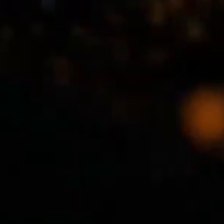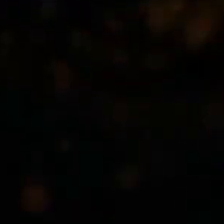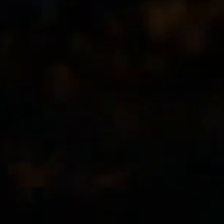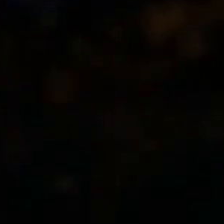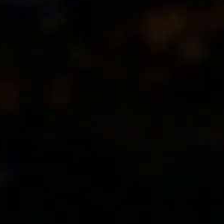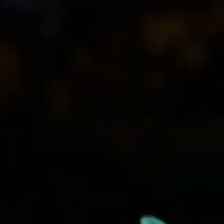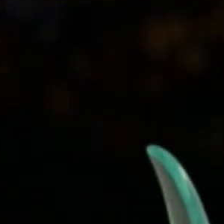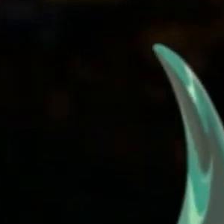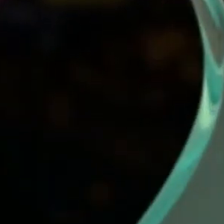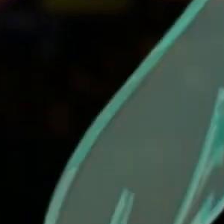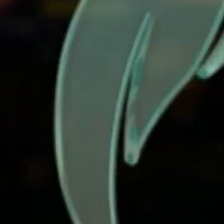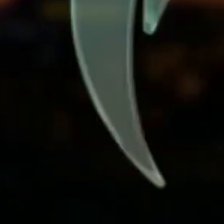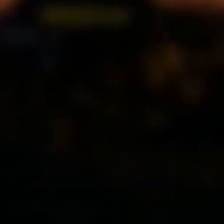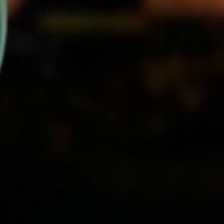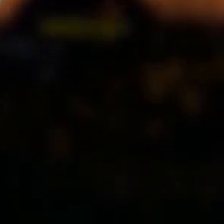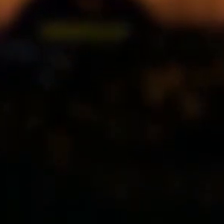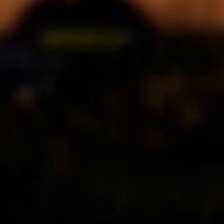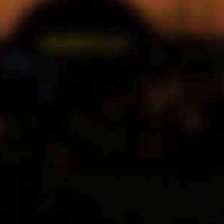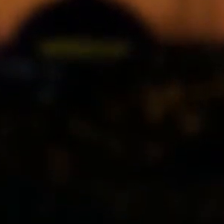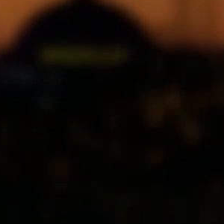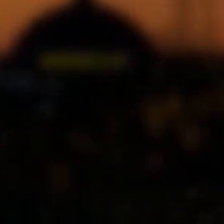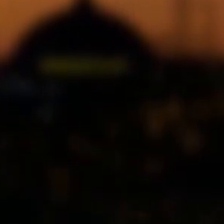قالوا يا رمضان